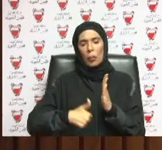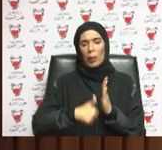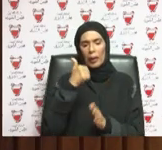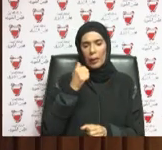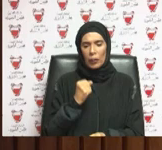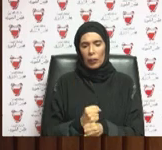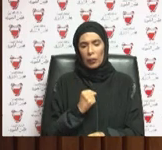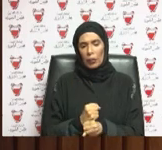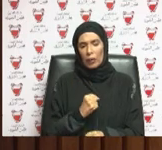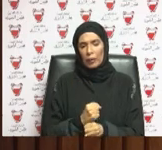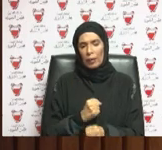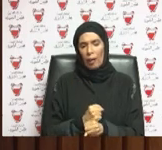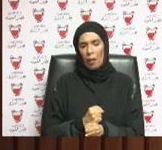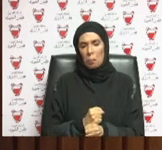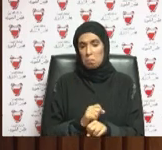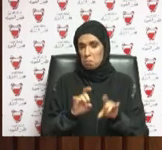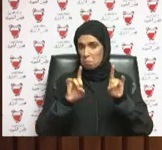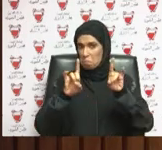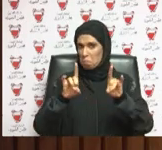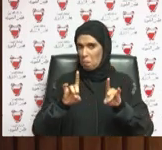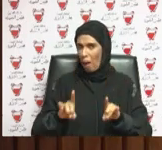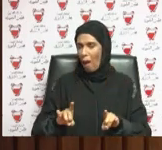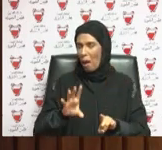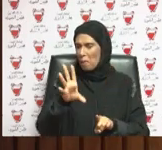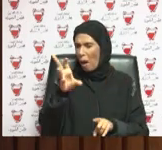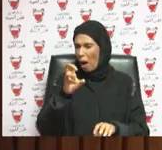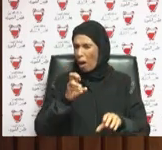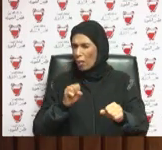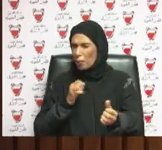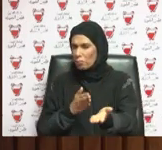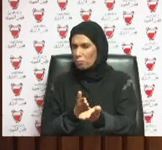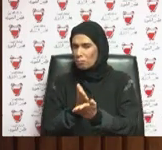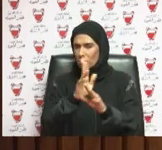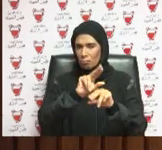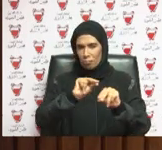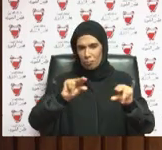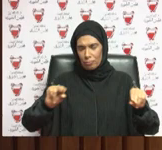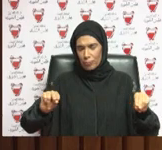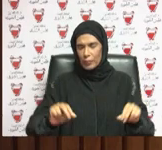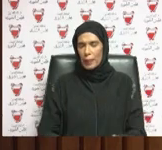عملهم منارة تنير لنا الدرب نستنير فيها ونمشي عليها.